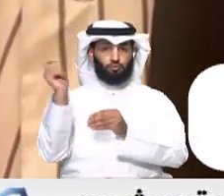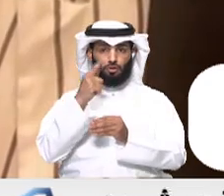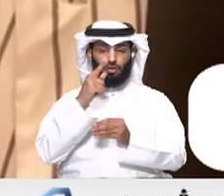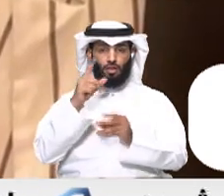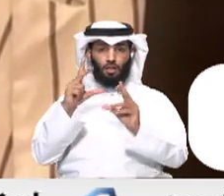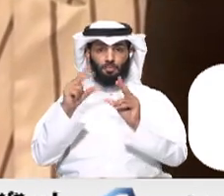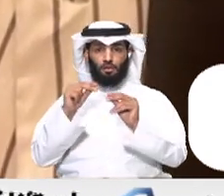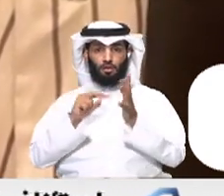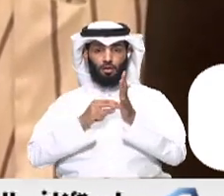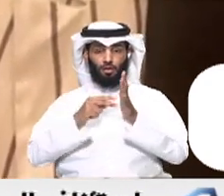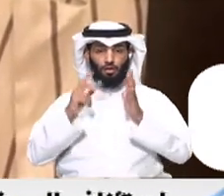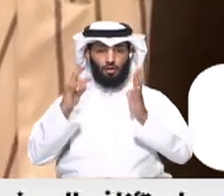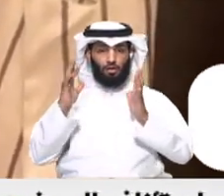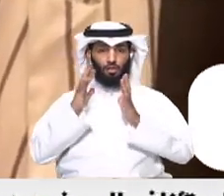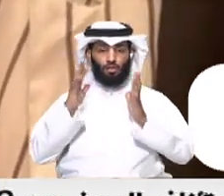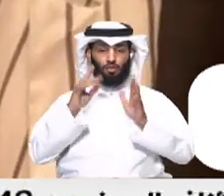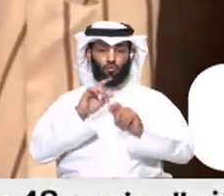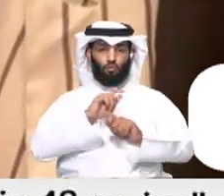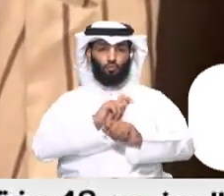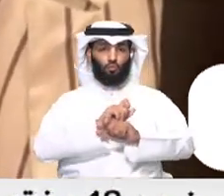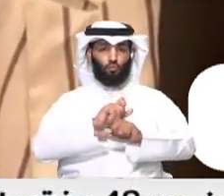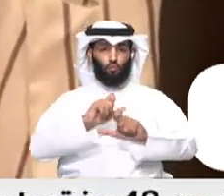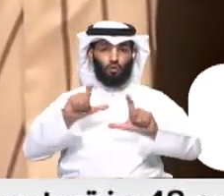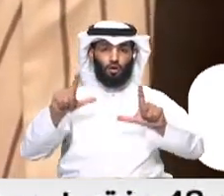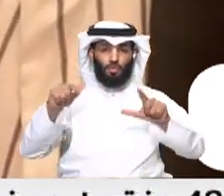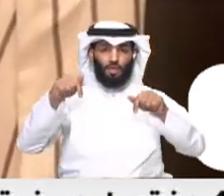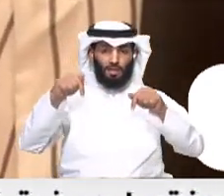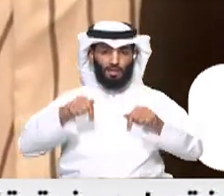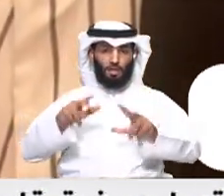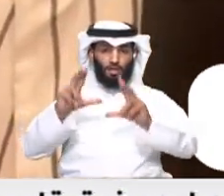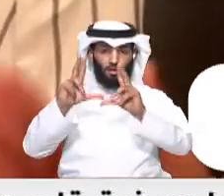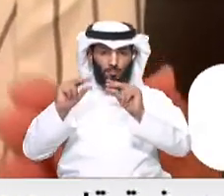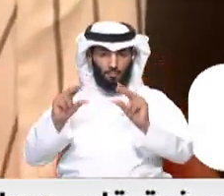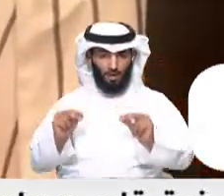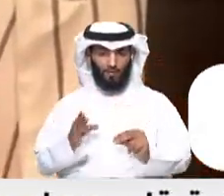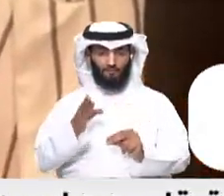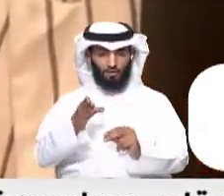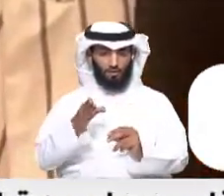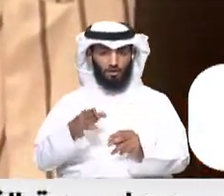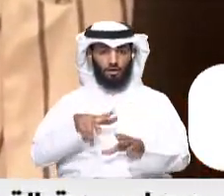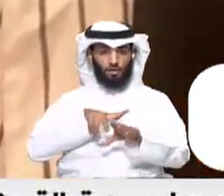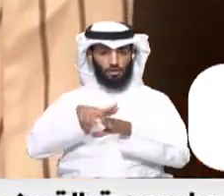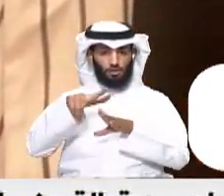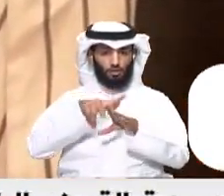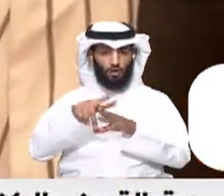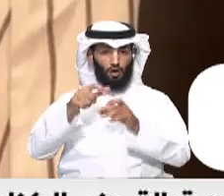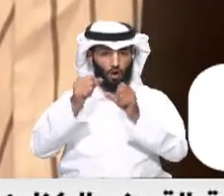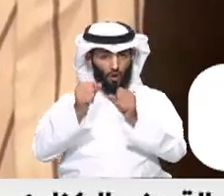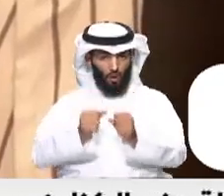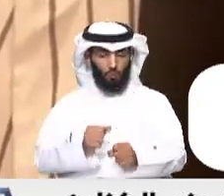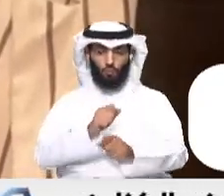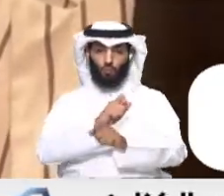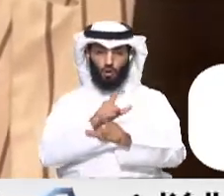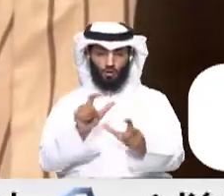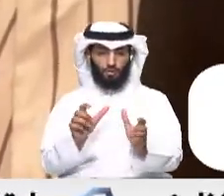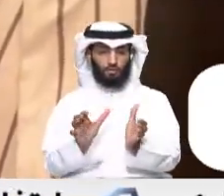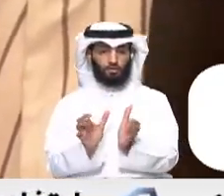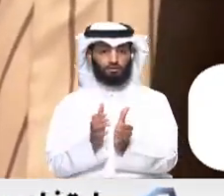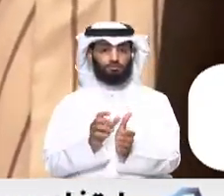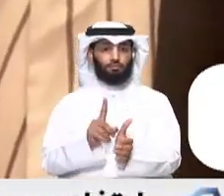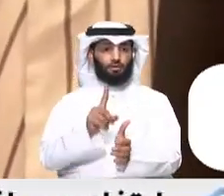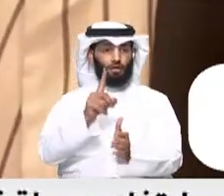هذه الضربات. لا شك كانت ضربات قوية على لبنان، ولا شك أنها كانت قوية على حزب الله، على